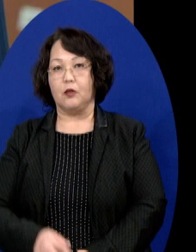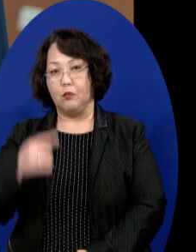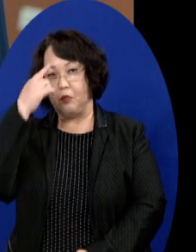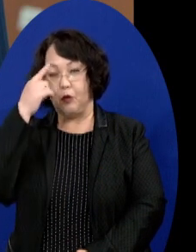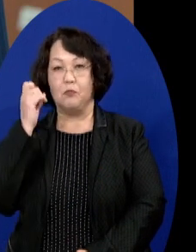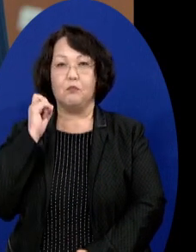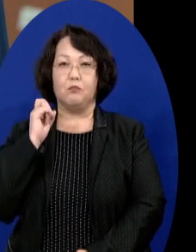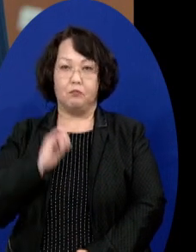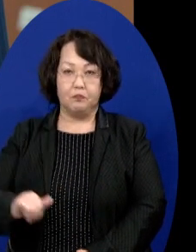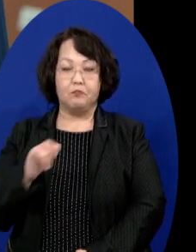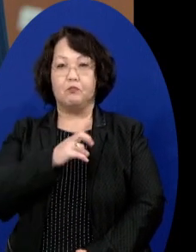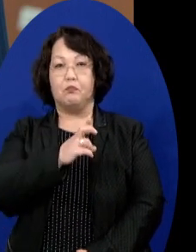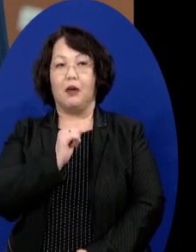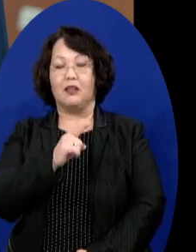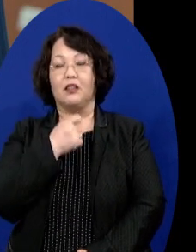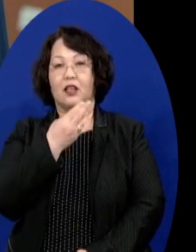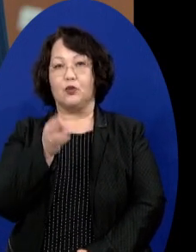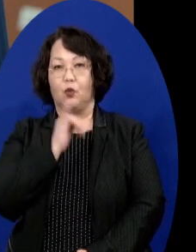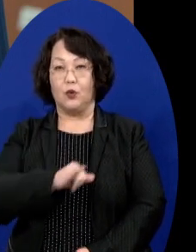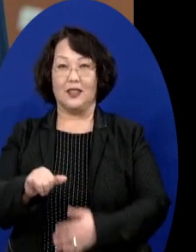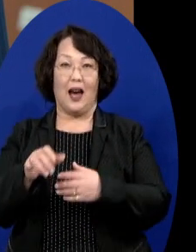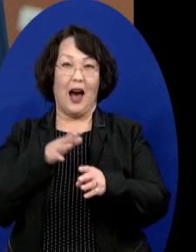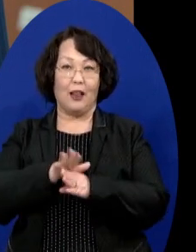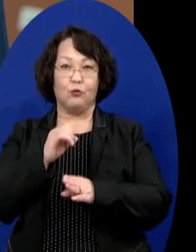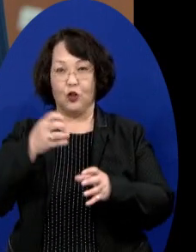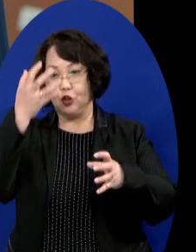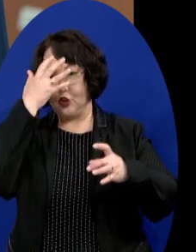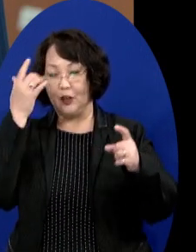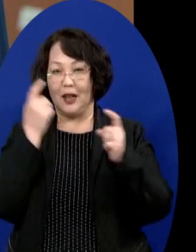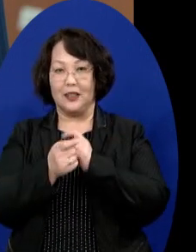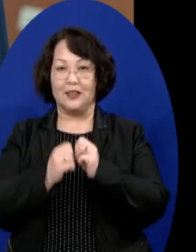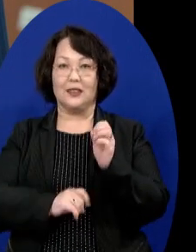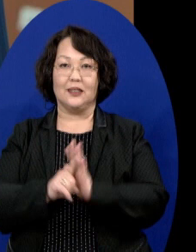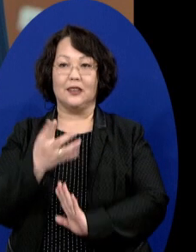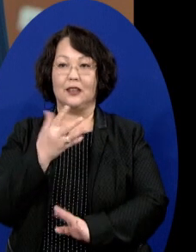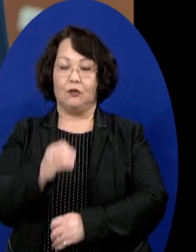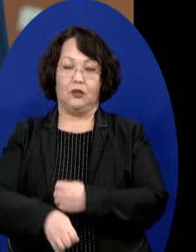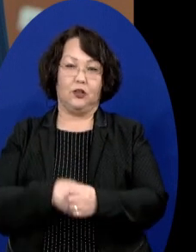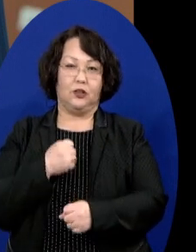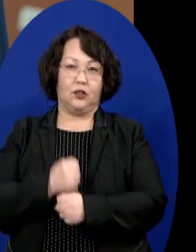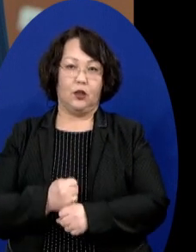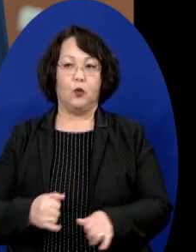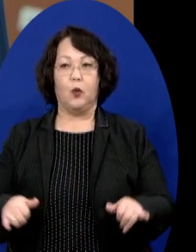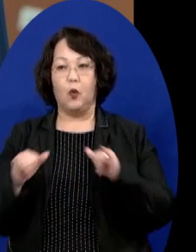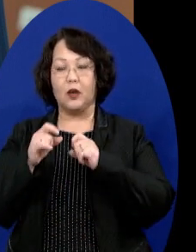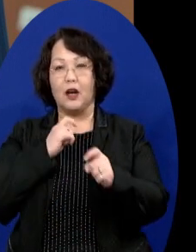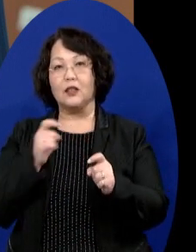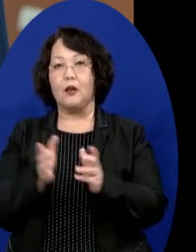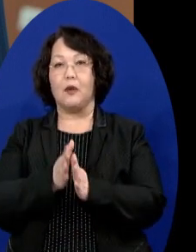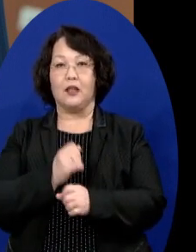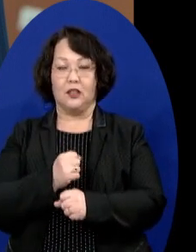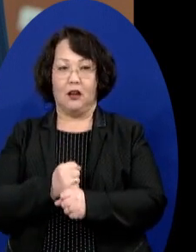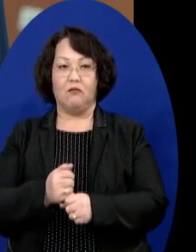Монгол Бангладешийн хооронд дипломат харилцаа тогтоосны 50 жилийн ой тохиож байна. Хоёр улсын найрсаг харилцаа хамтын ажиллагааг өргөжүүлэн